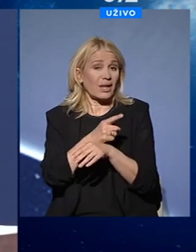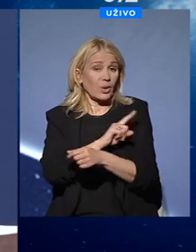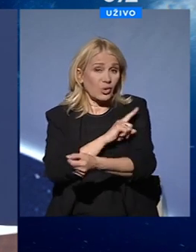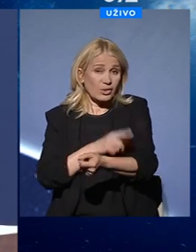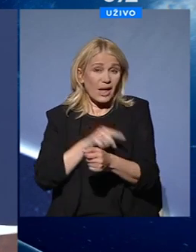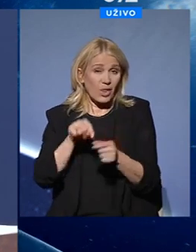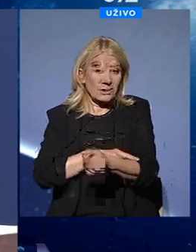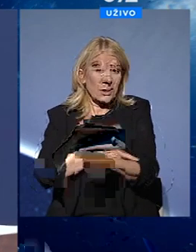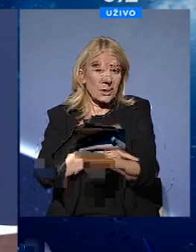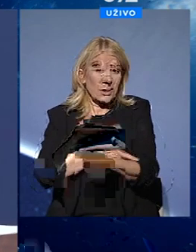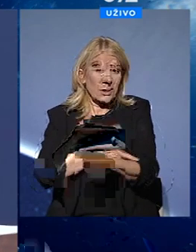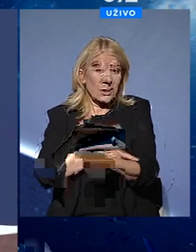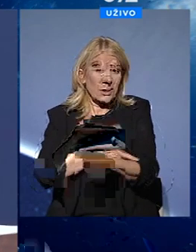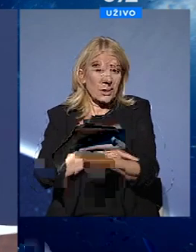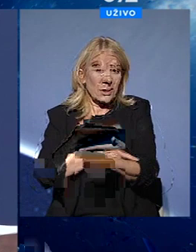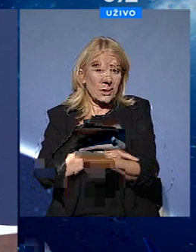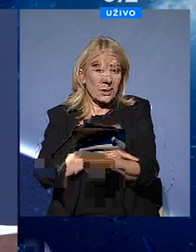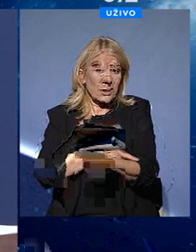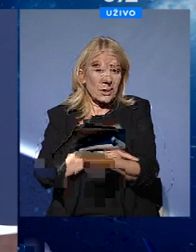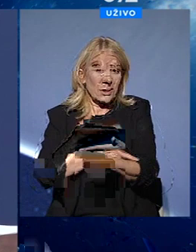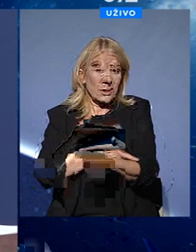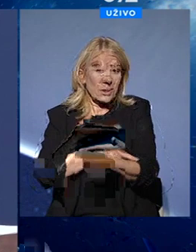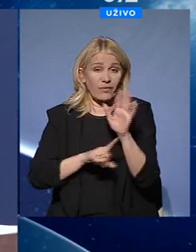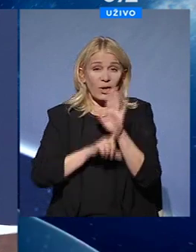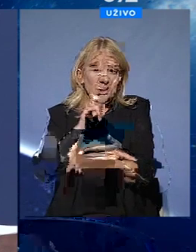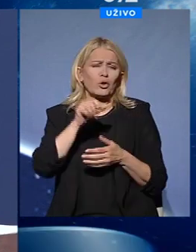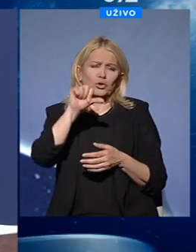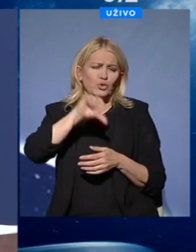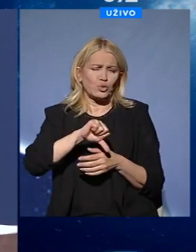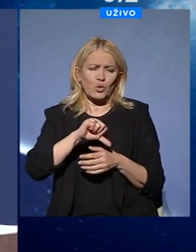ovih rezultata koji smo danas dobili, oni nisu loši.